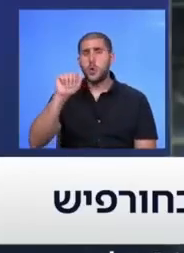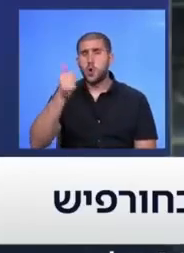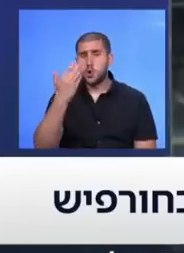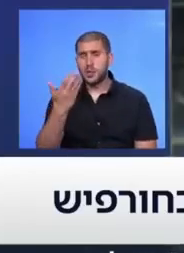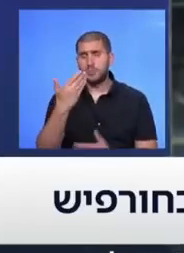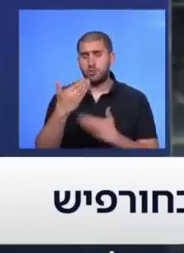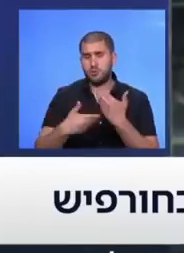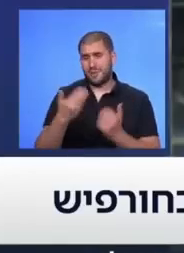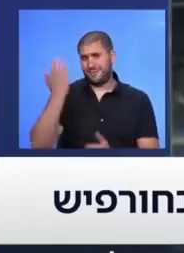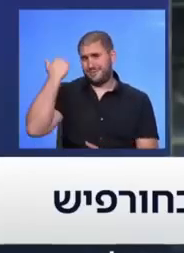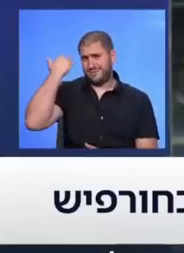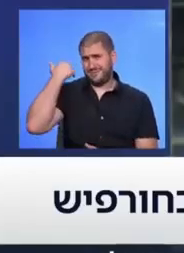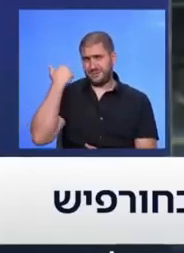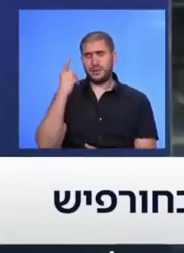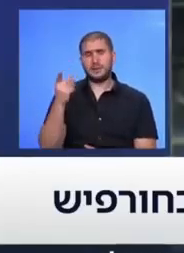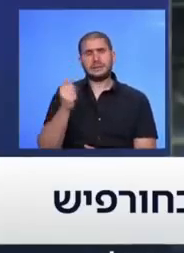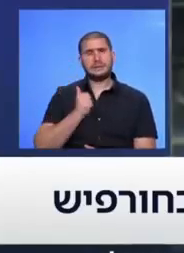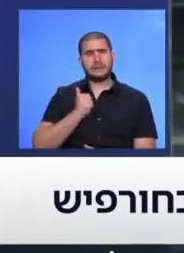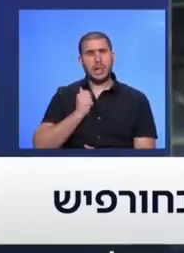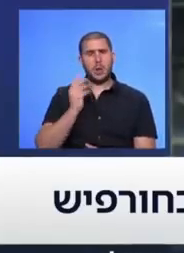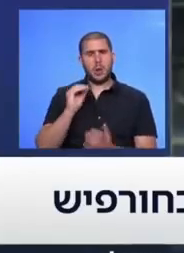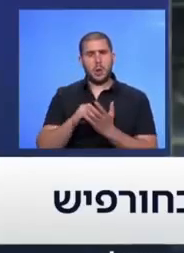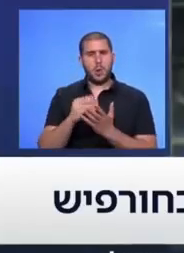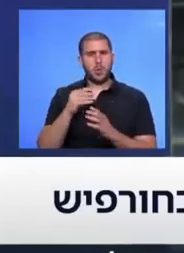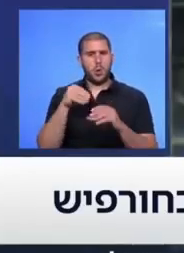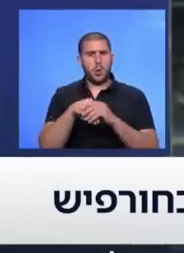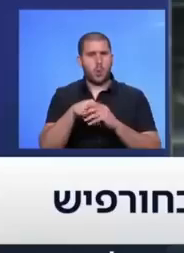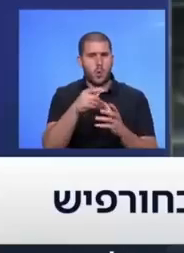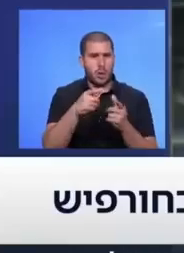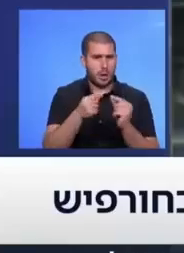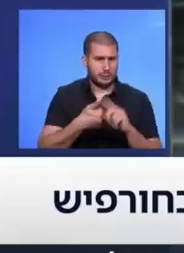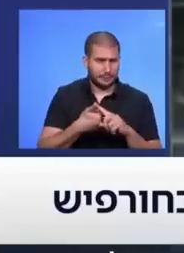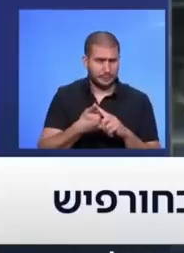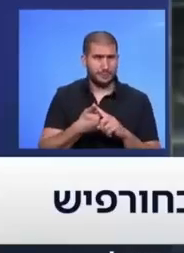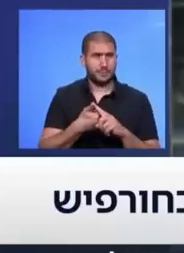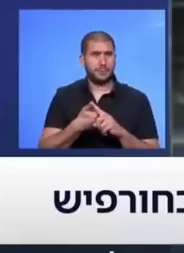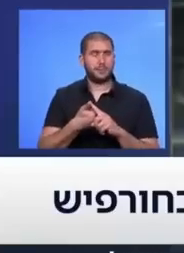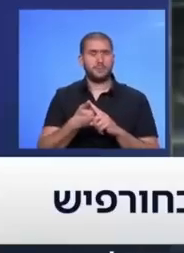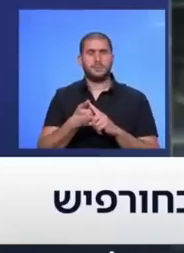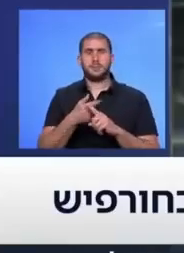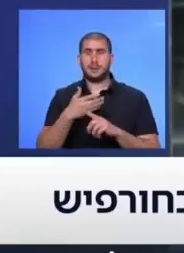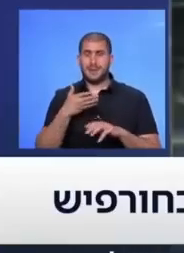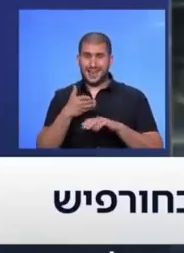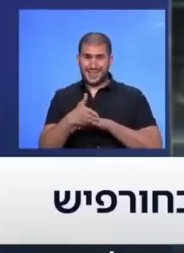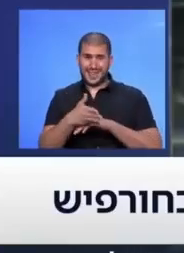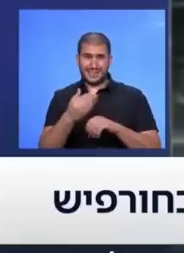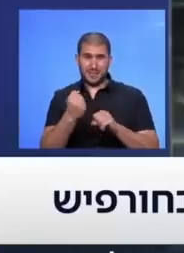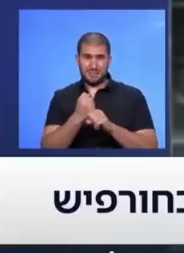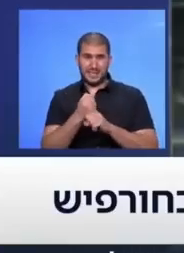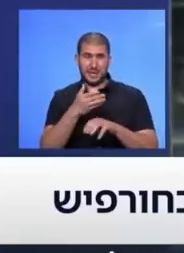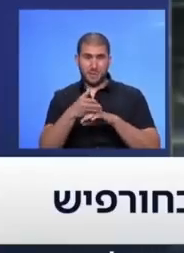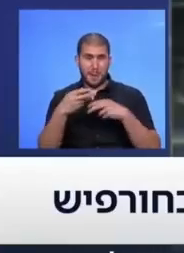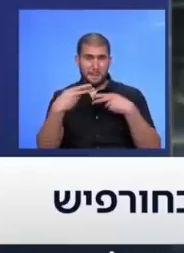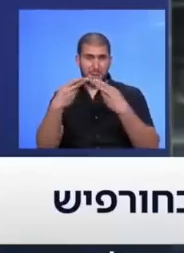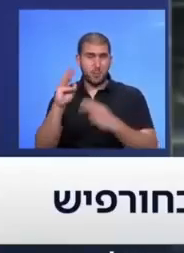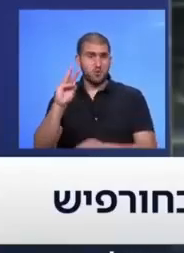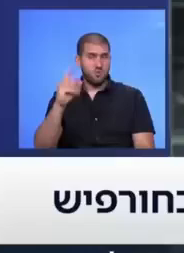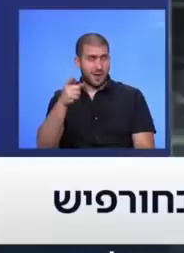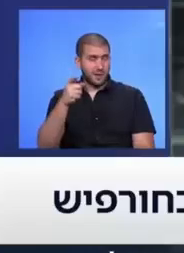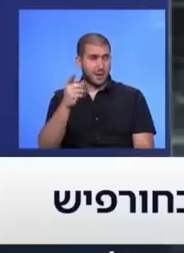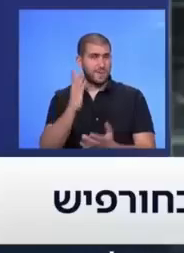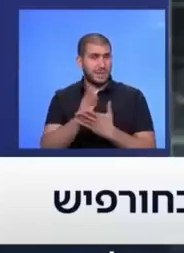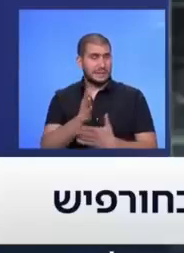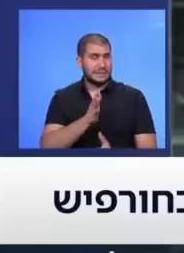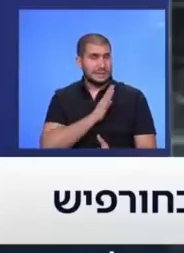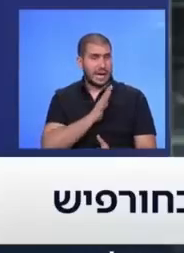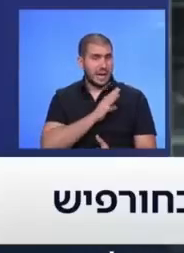בשלב ההוא, צהל בכלל עוד לא היה בעזה. להכניס למבצע, לתוך שיפה, אתה מעמיד